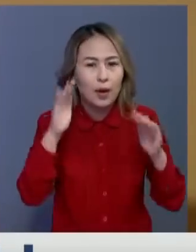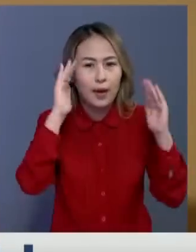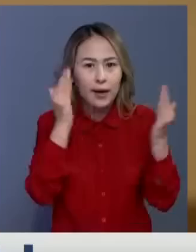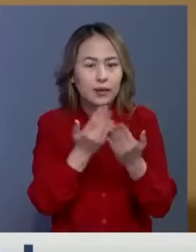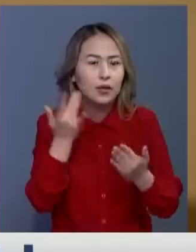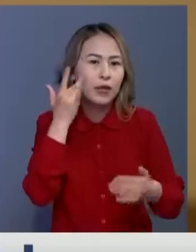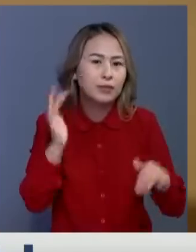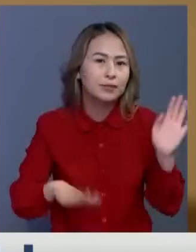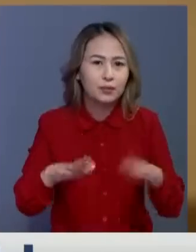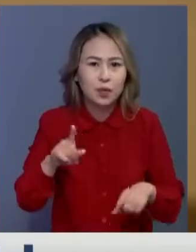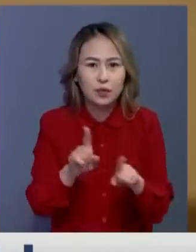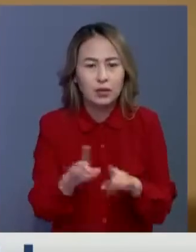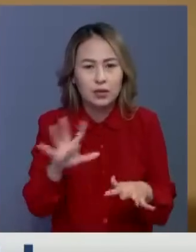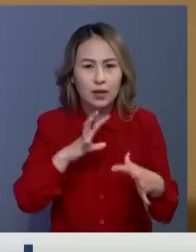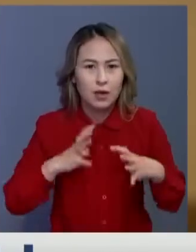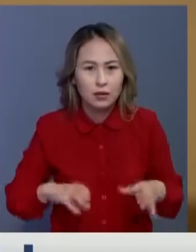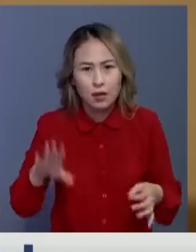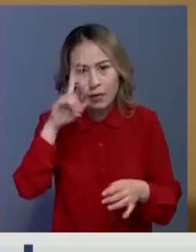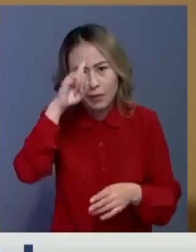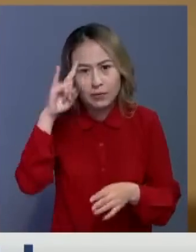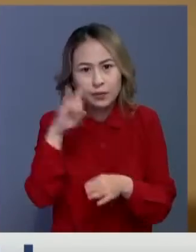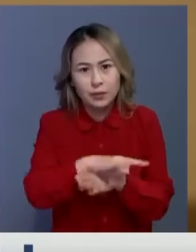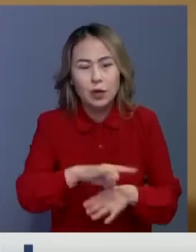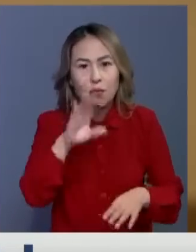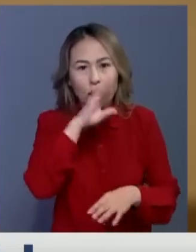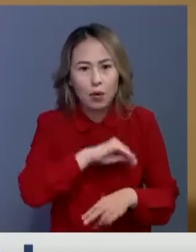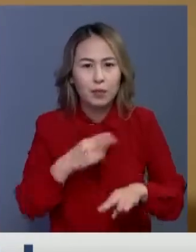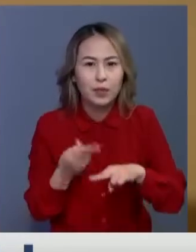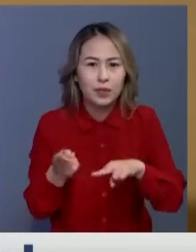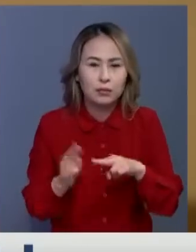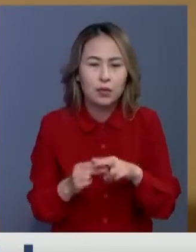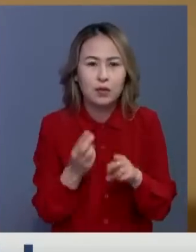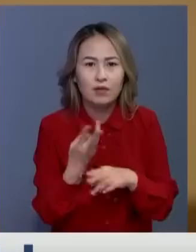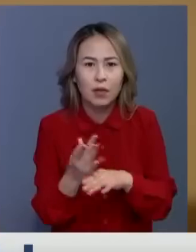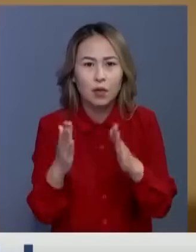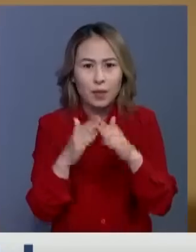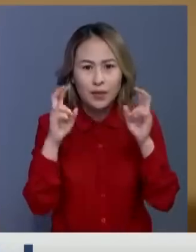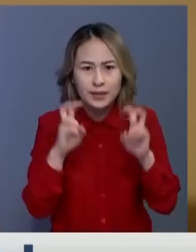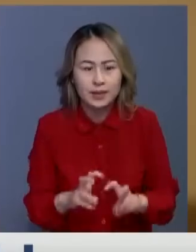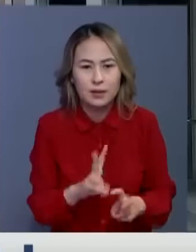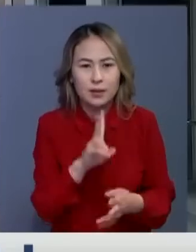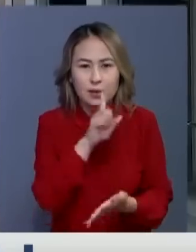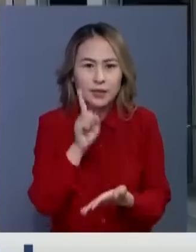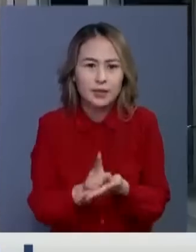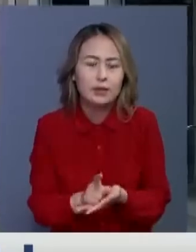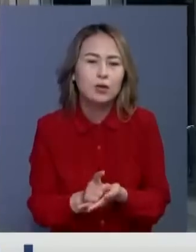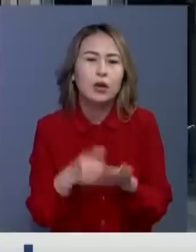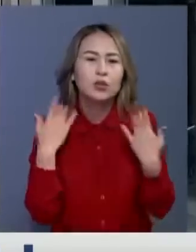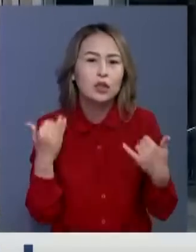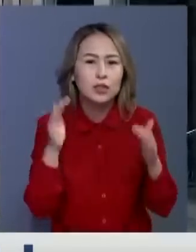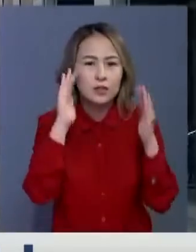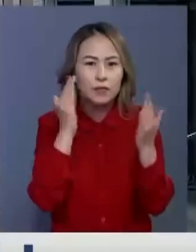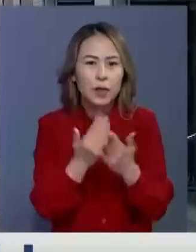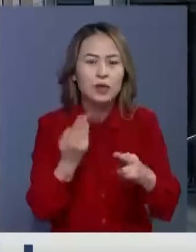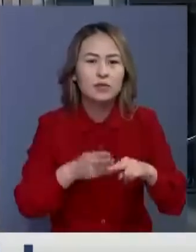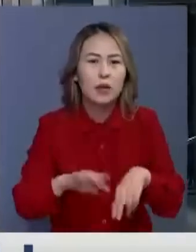жалыққан жұрт жаппай Чехияға бас сауғалауы мүмкін. Не болмаса тағы бірнеше ай бойы үйлерінен шықпай отыруы да ғажап емес. Пандемия